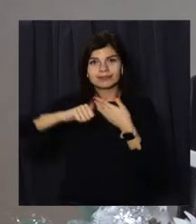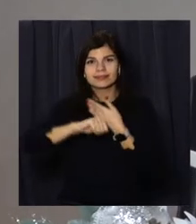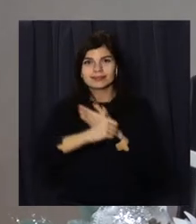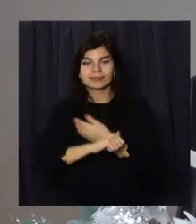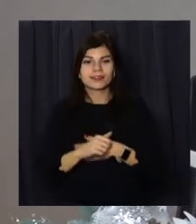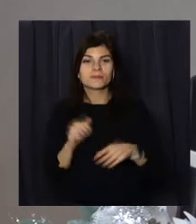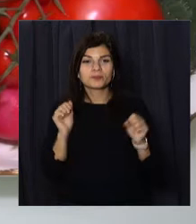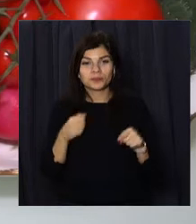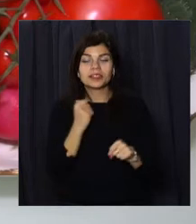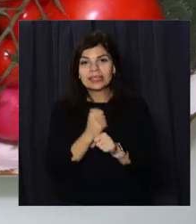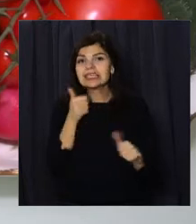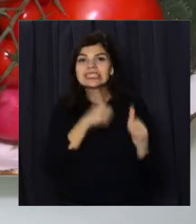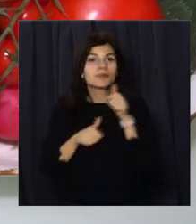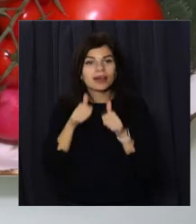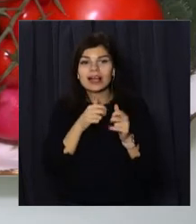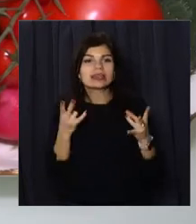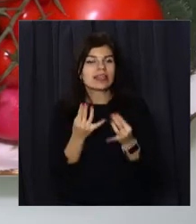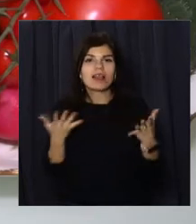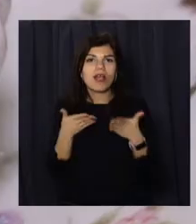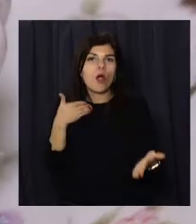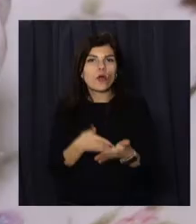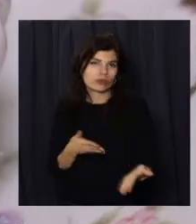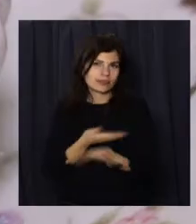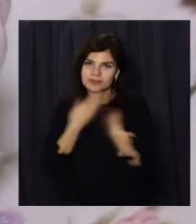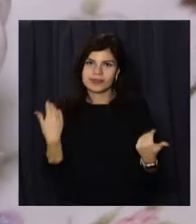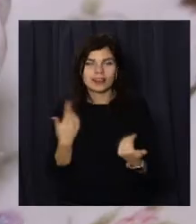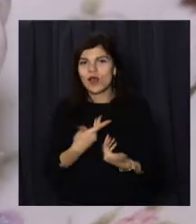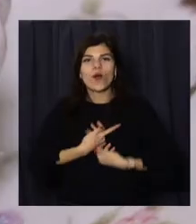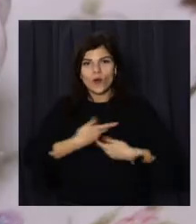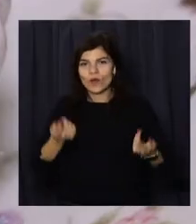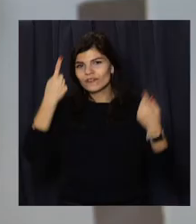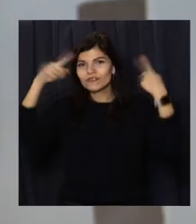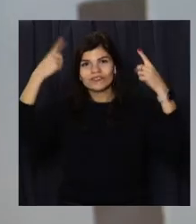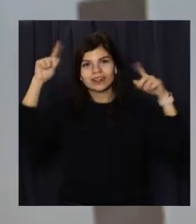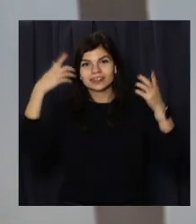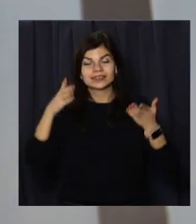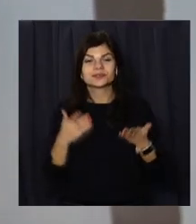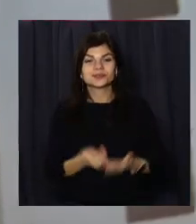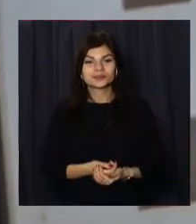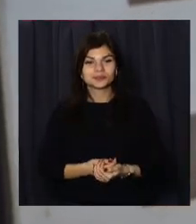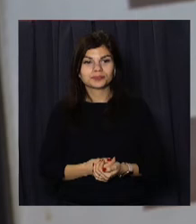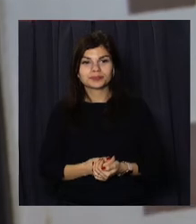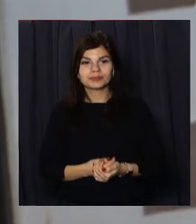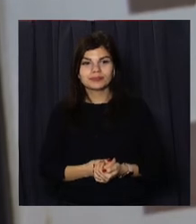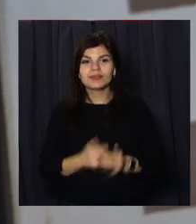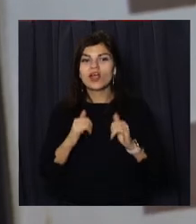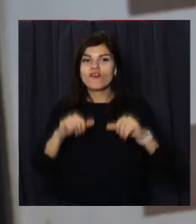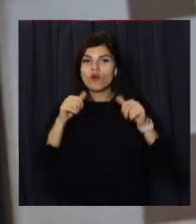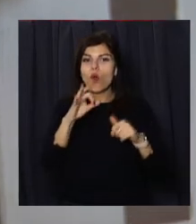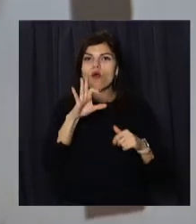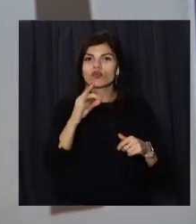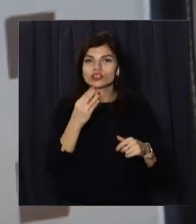по вирізці нету. А для оформлення овочів пані Юлія має інші лайфхаки. Ми беремо звичайну пекінську